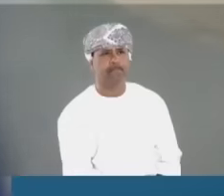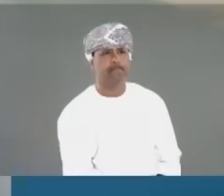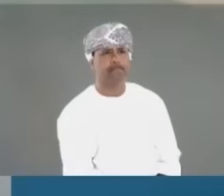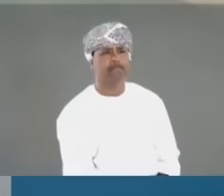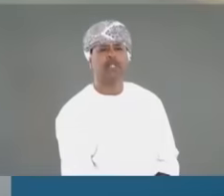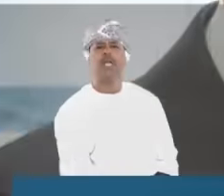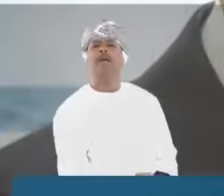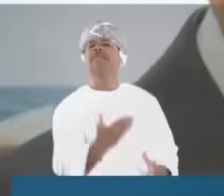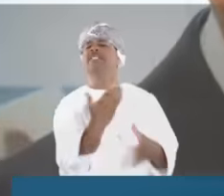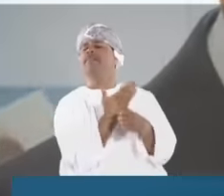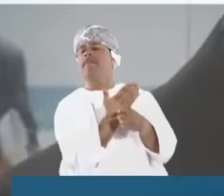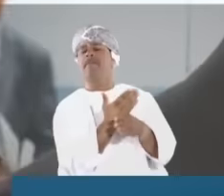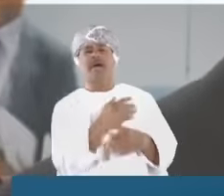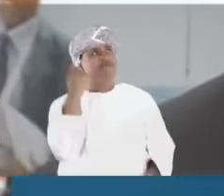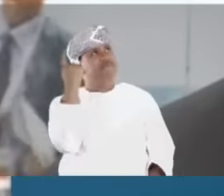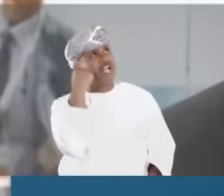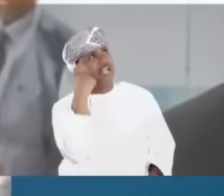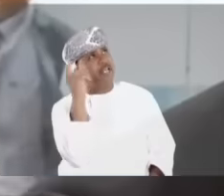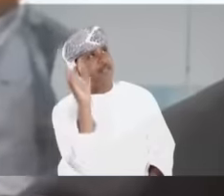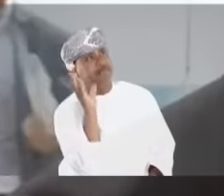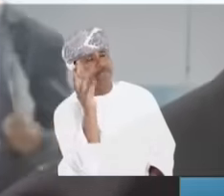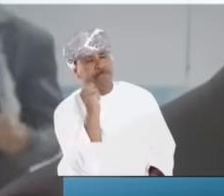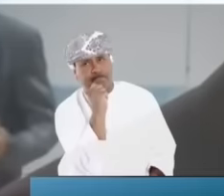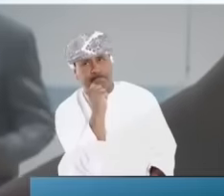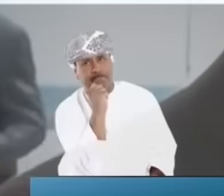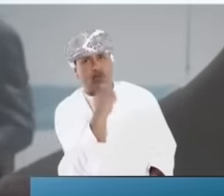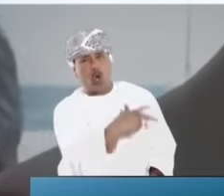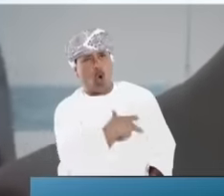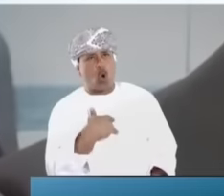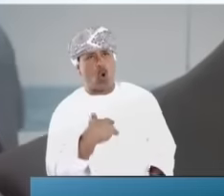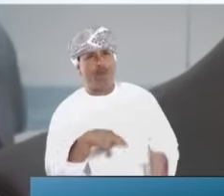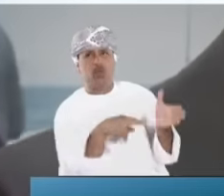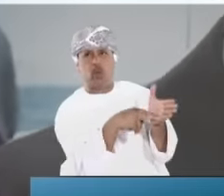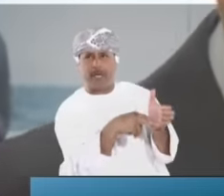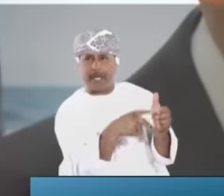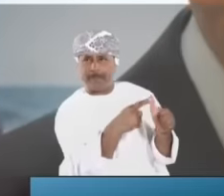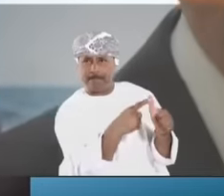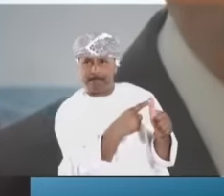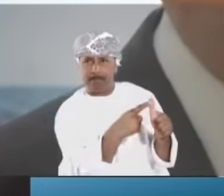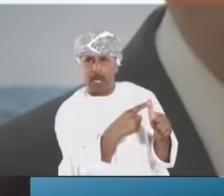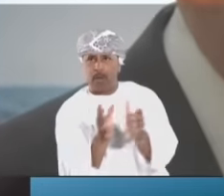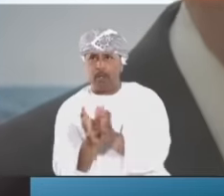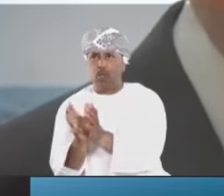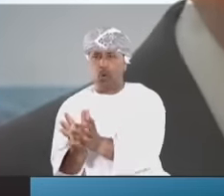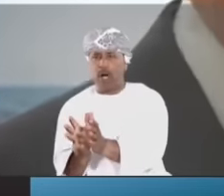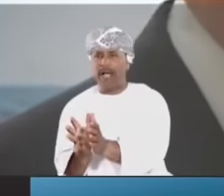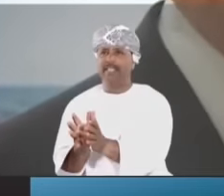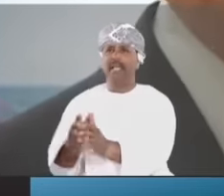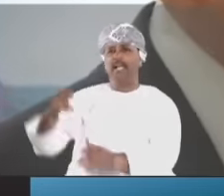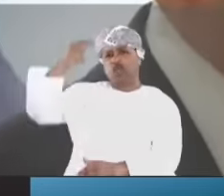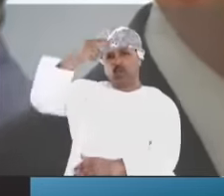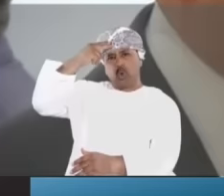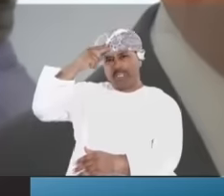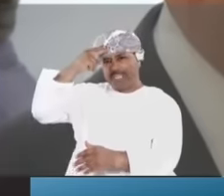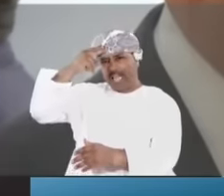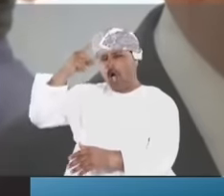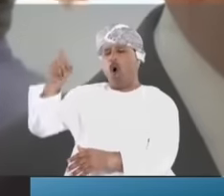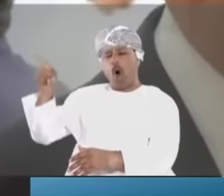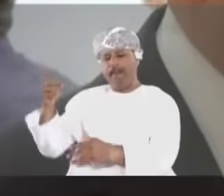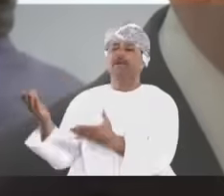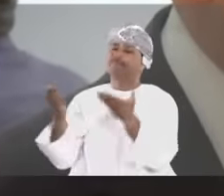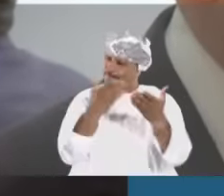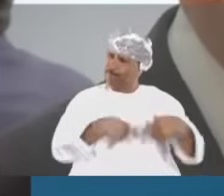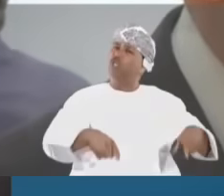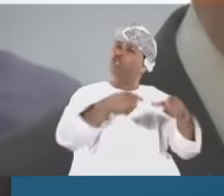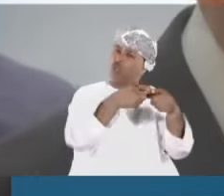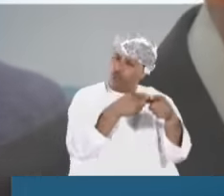نضع في اعتبارنا أنه بالإضافة إلى الحكومة السورية فإن مجموعة الرياض ستشارك في المحادثات